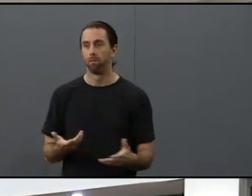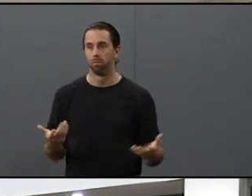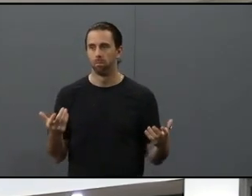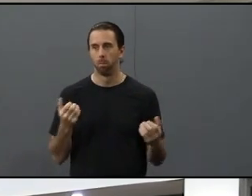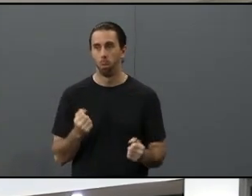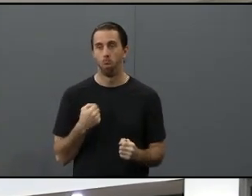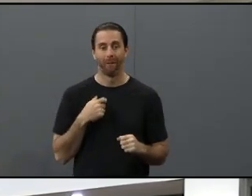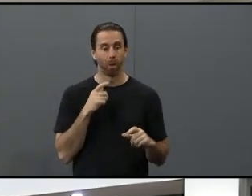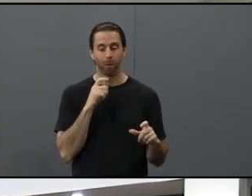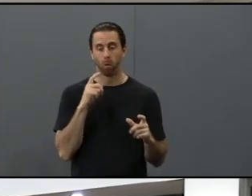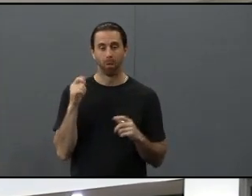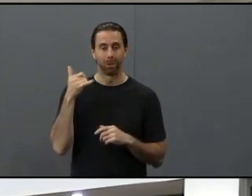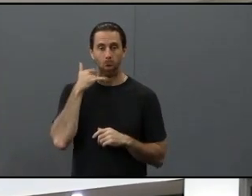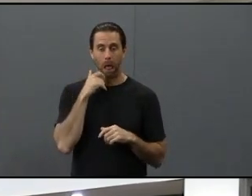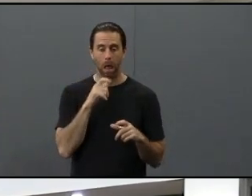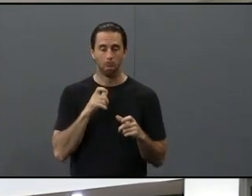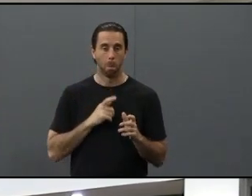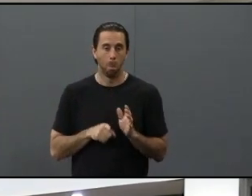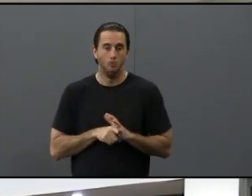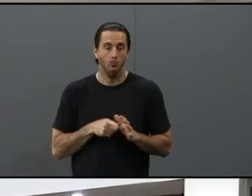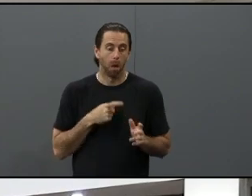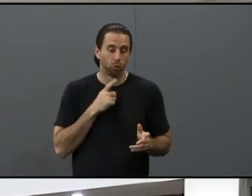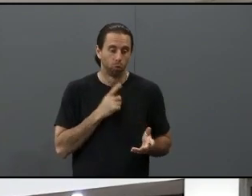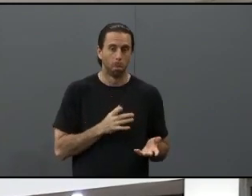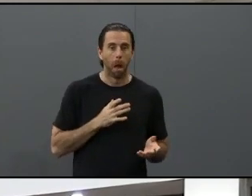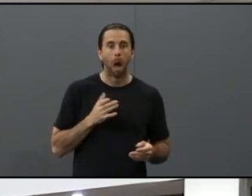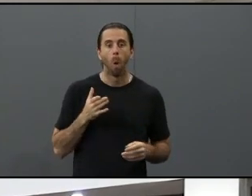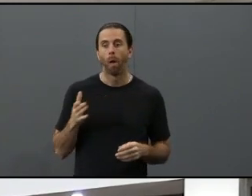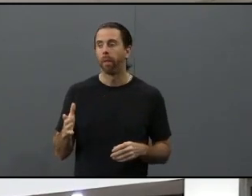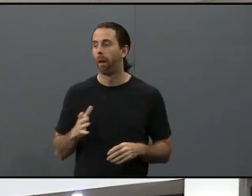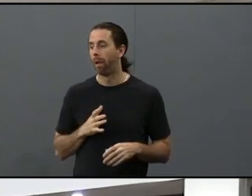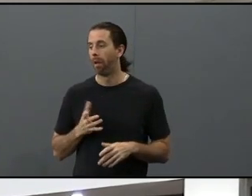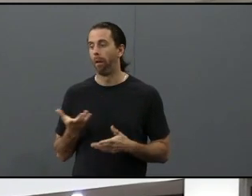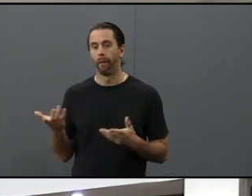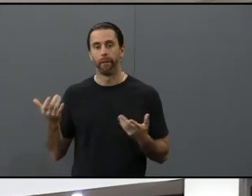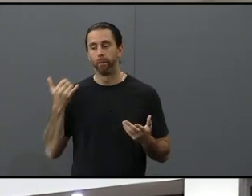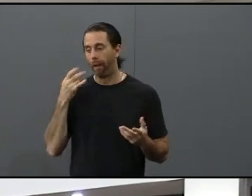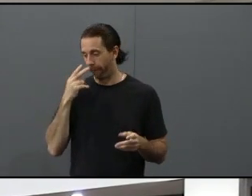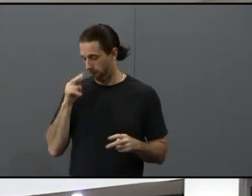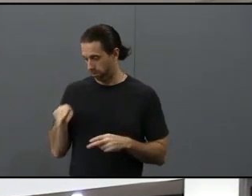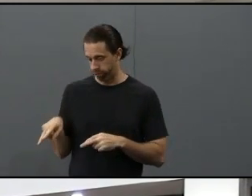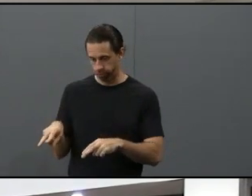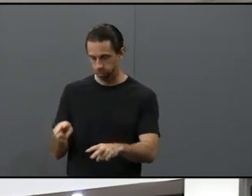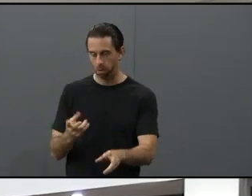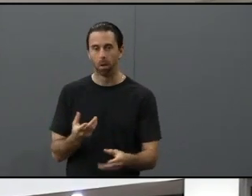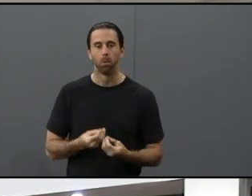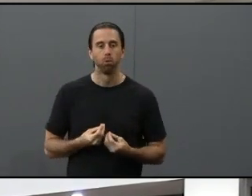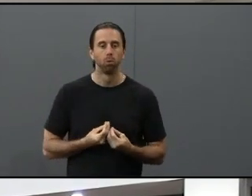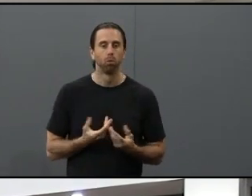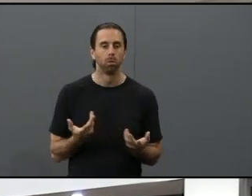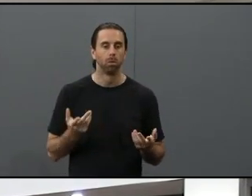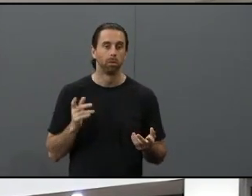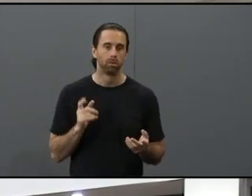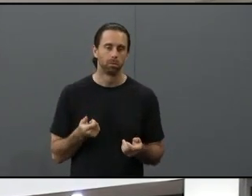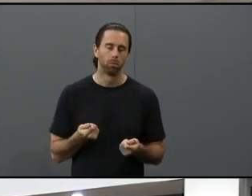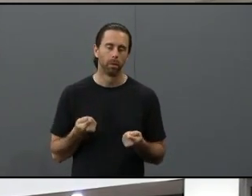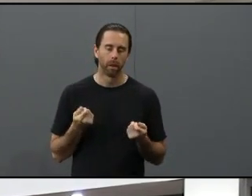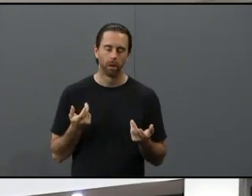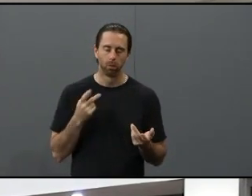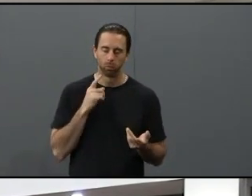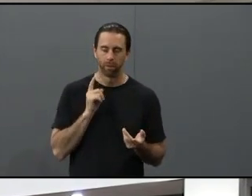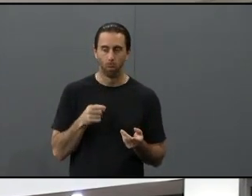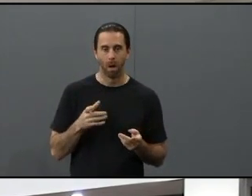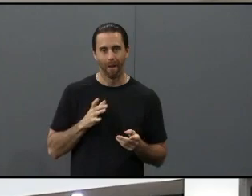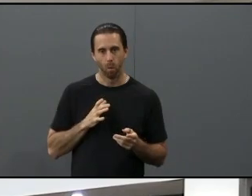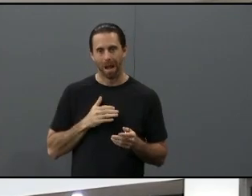pourrais prendre des photos avec mon cellulaire j'aurais pas le droit mais ceuxl à côté il y en ont beaucoup c'est c'est juste ça aussi c'est la prudence c'est laisser